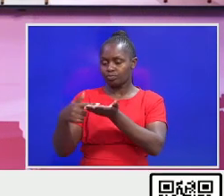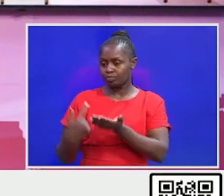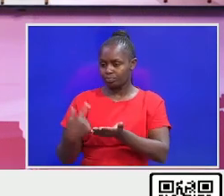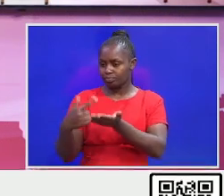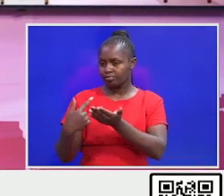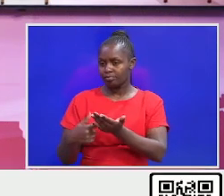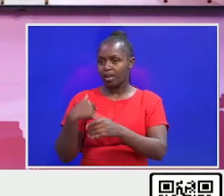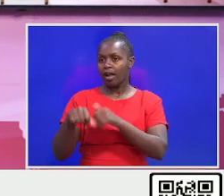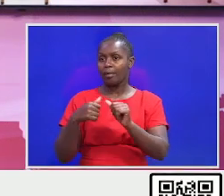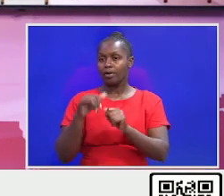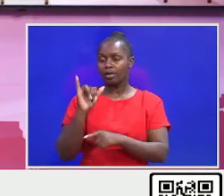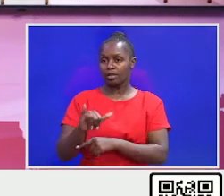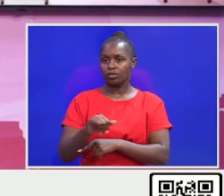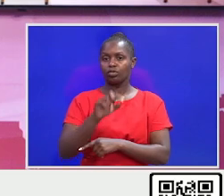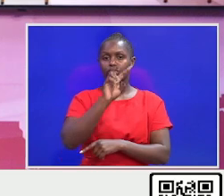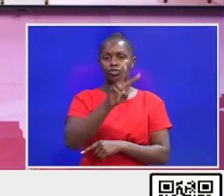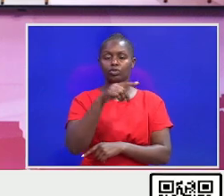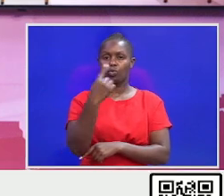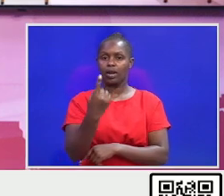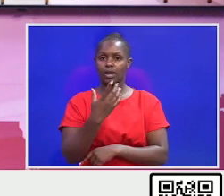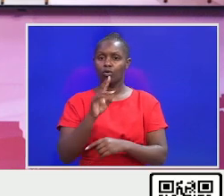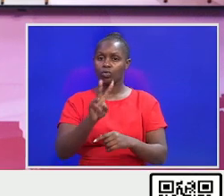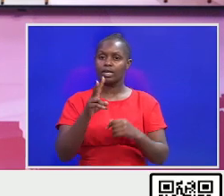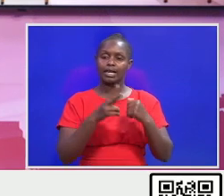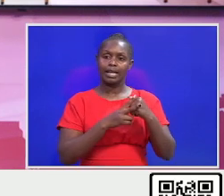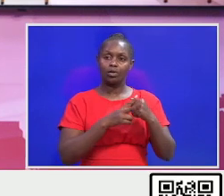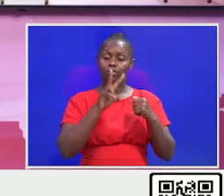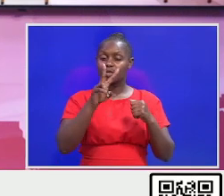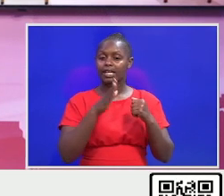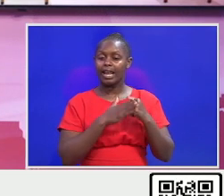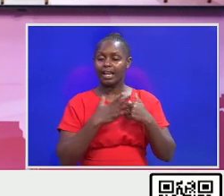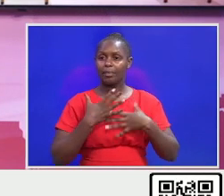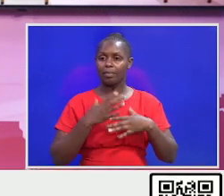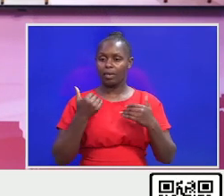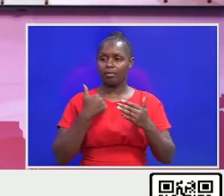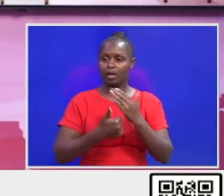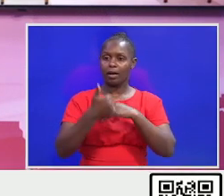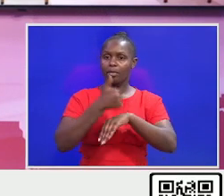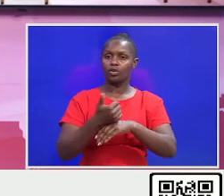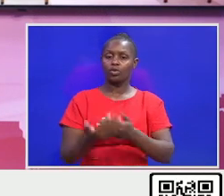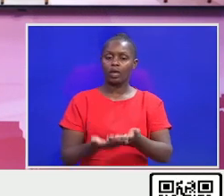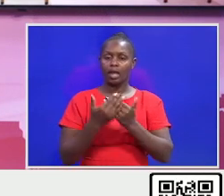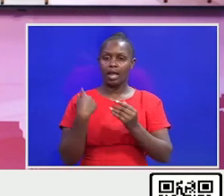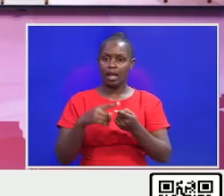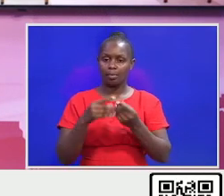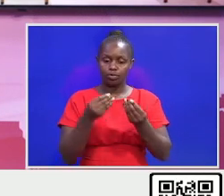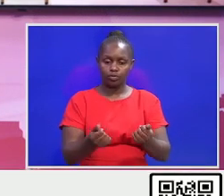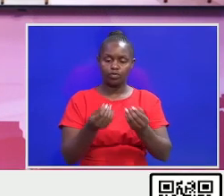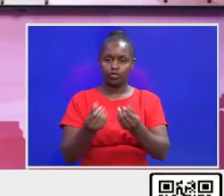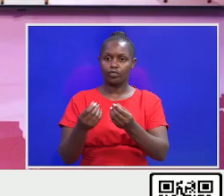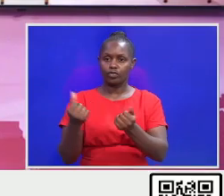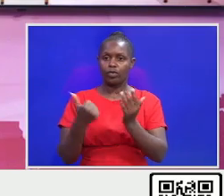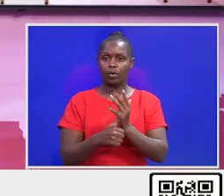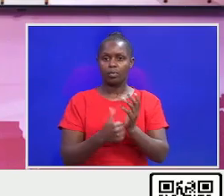Watu 129 wameteuliwa ili kutathmini mfumo huo ili kuondoa utata uliozuka